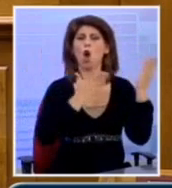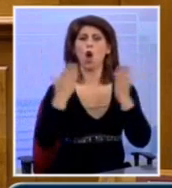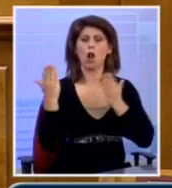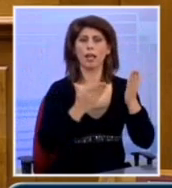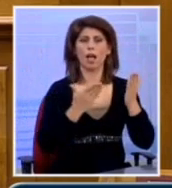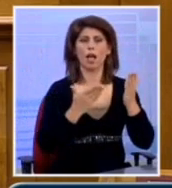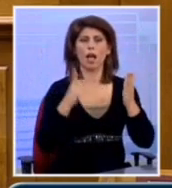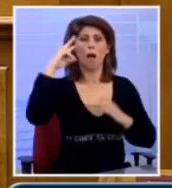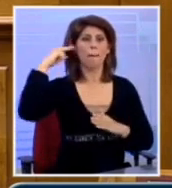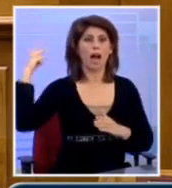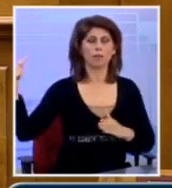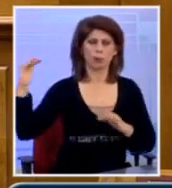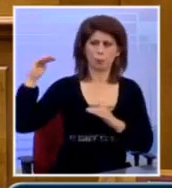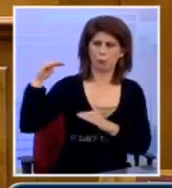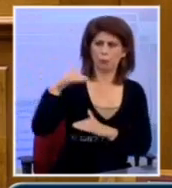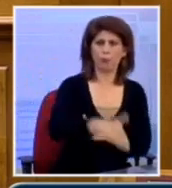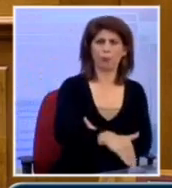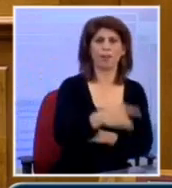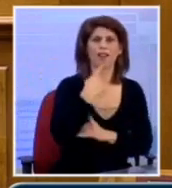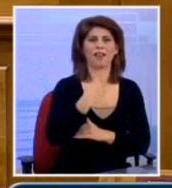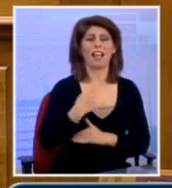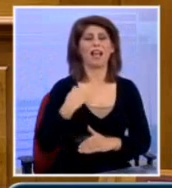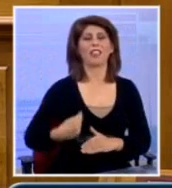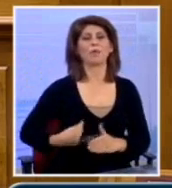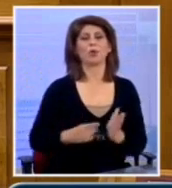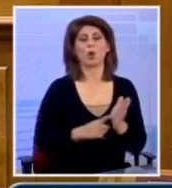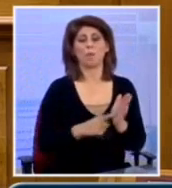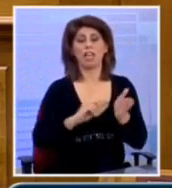στο όνομα της δημοσιονομικής προσαρμογής.